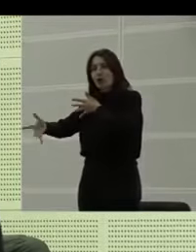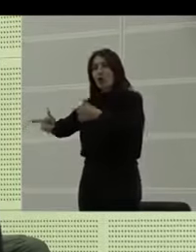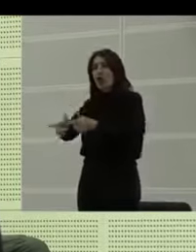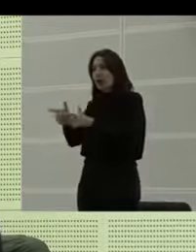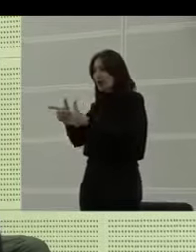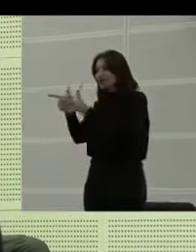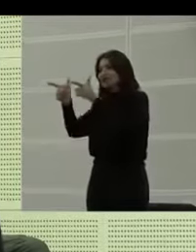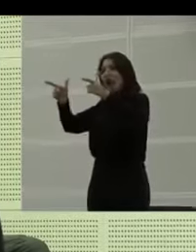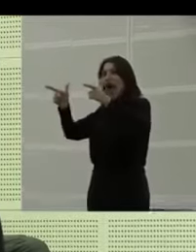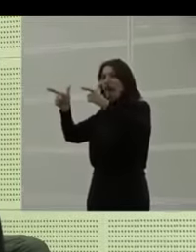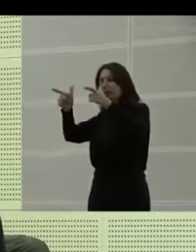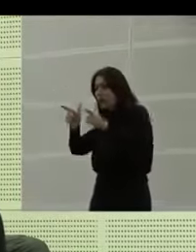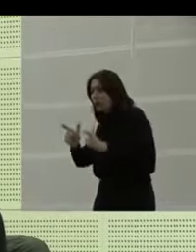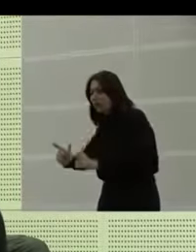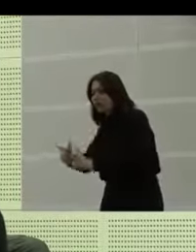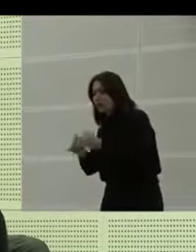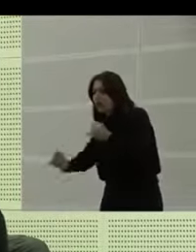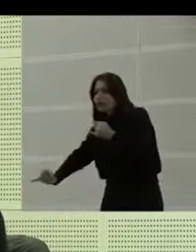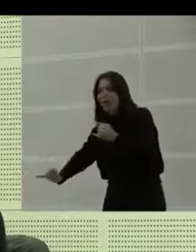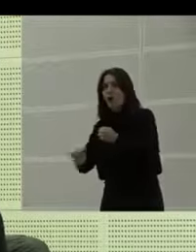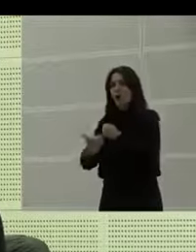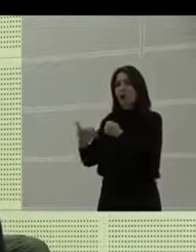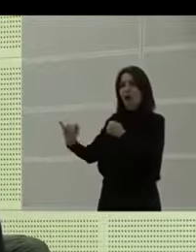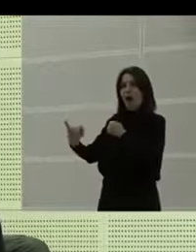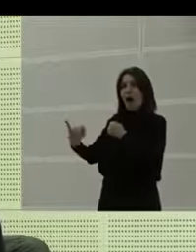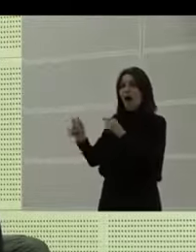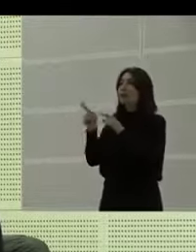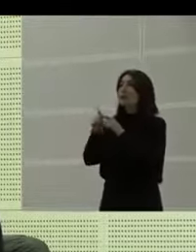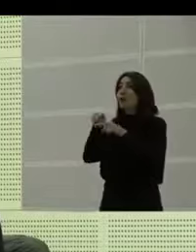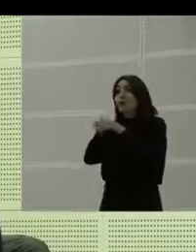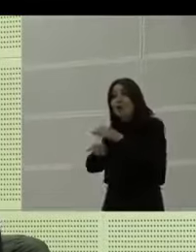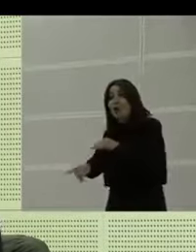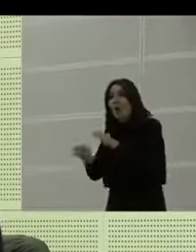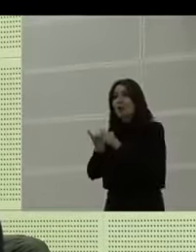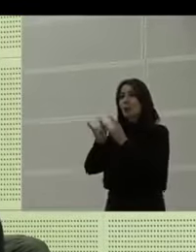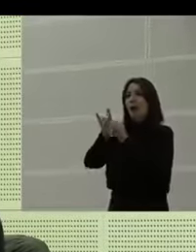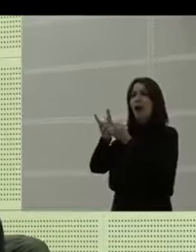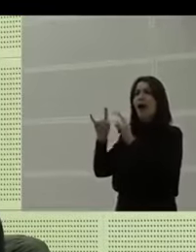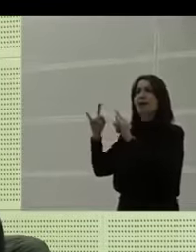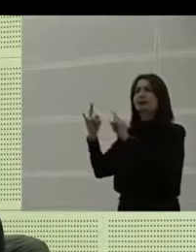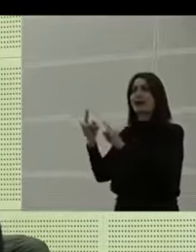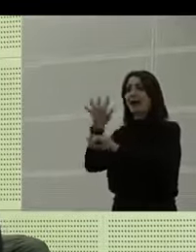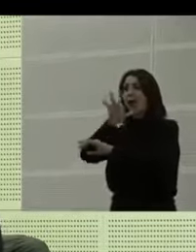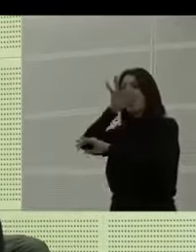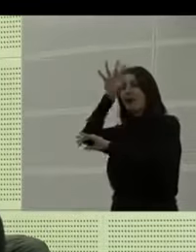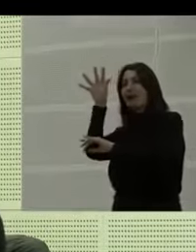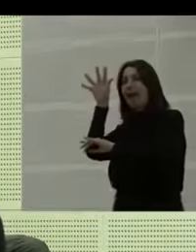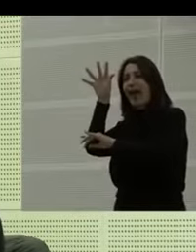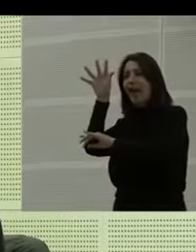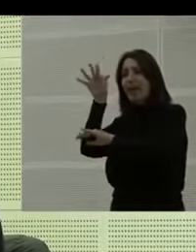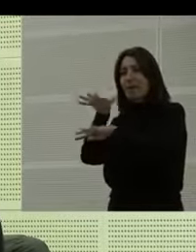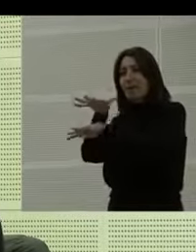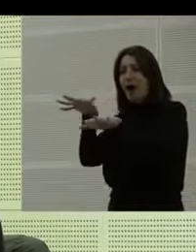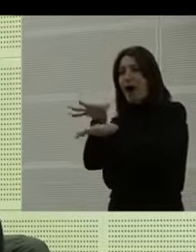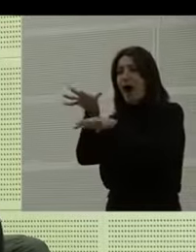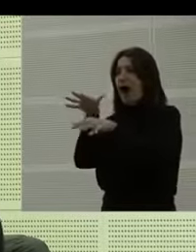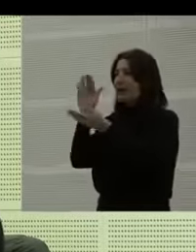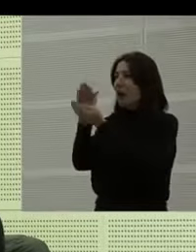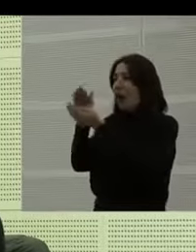toccarne il fondo, con un castello del re del mare con un tetto fatto di conchiglie, di